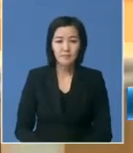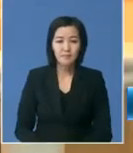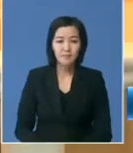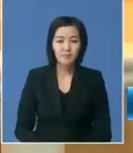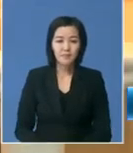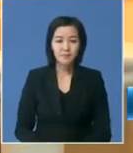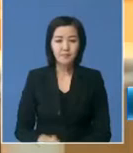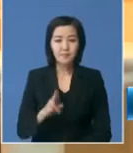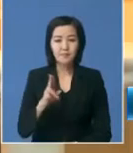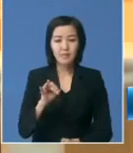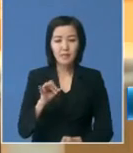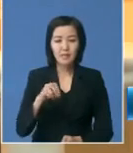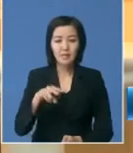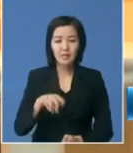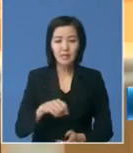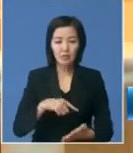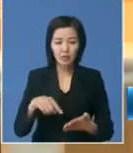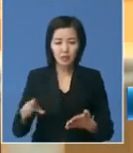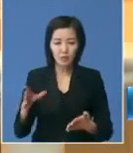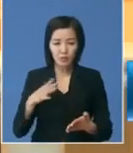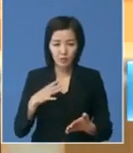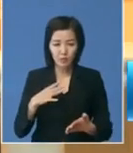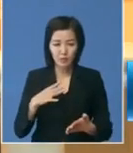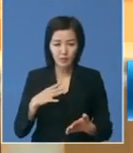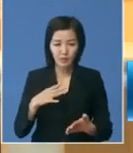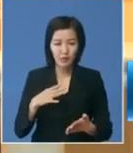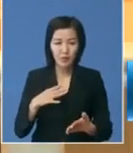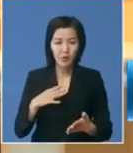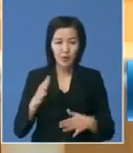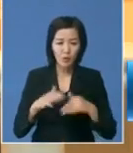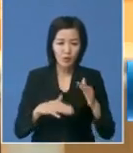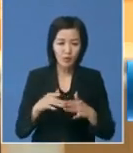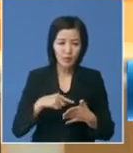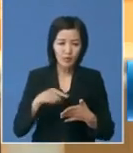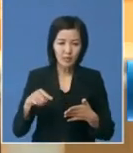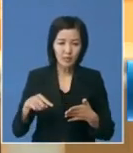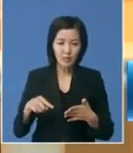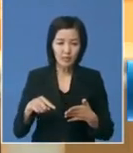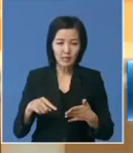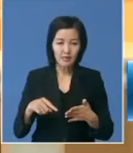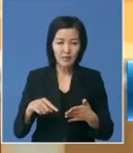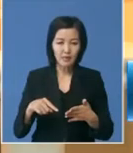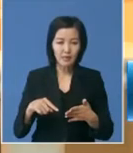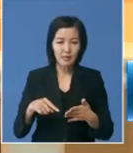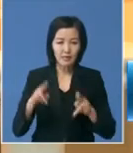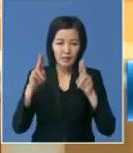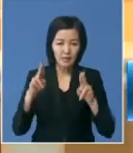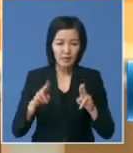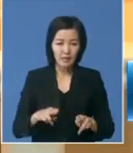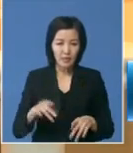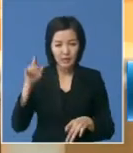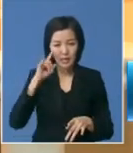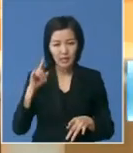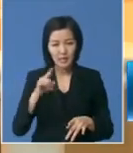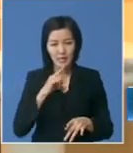Кирилл жазуымен жазған кездегі қолдан жасалған орфографиялық ережелер біздің сауатты жазуымызға, қазақ халқының